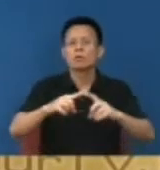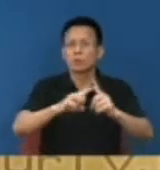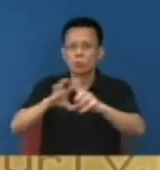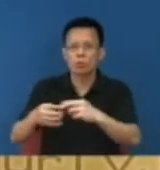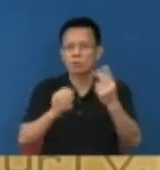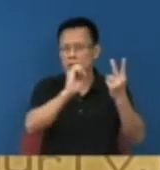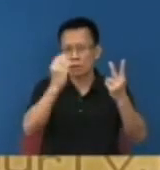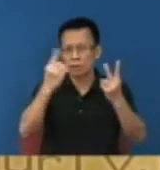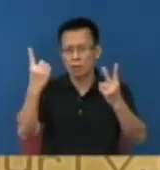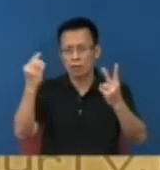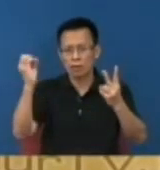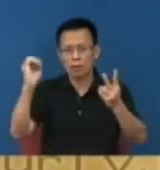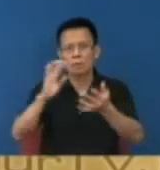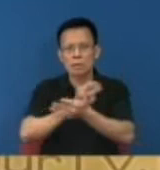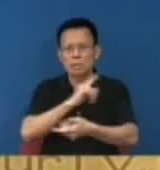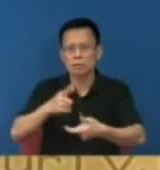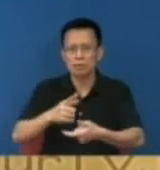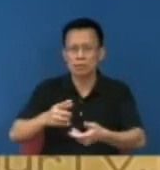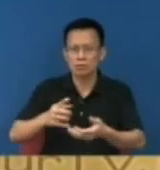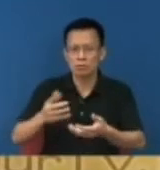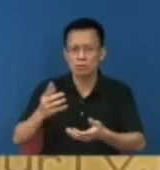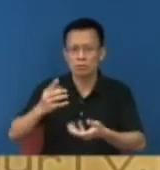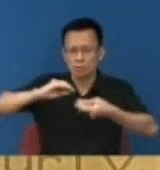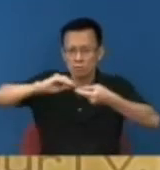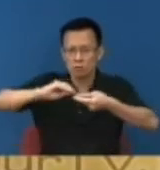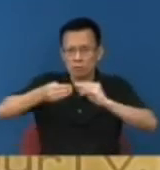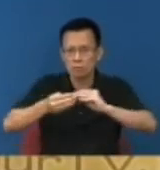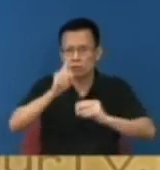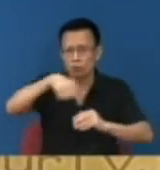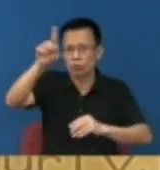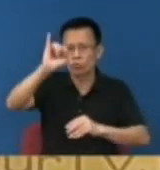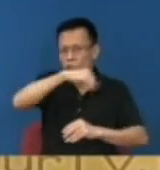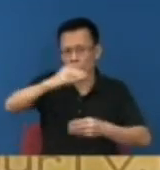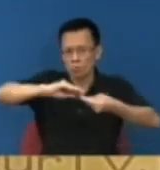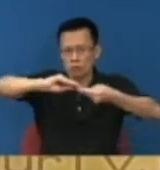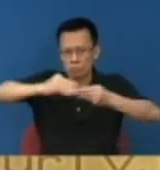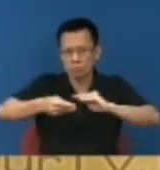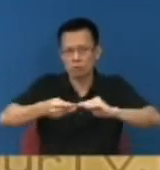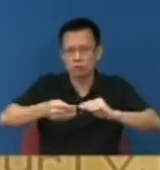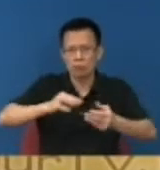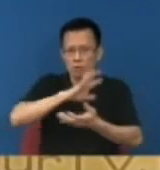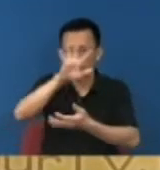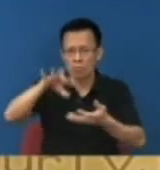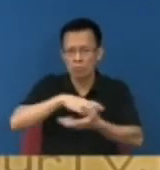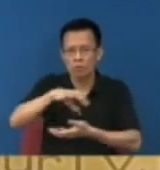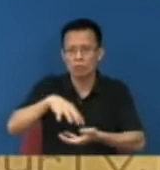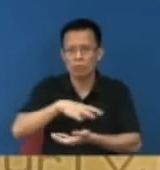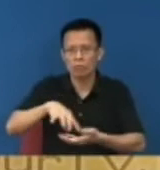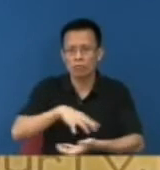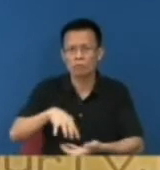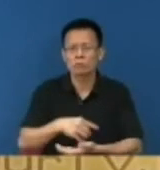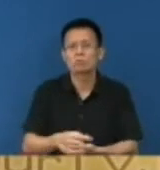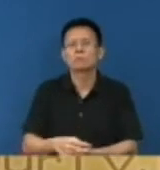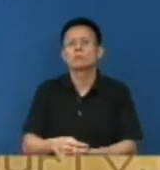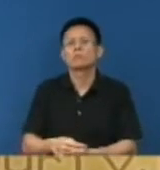2010年嘅時候，又係顛倒是非，附和呢個中共同埋特區政府提出嚟